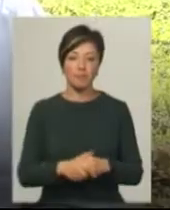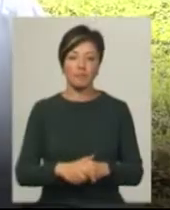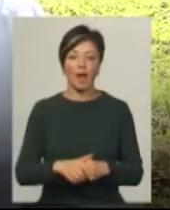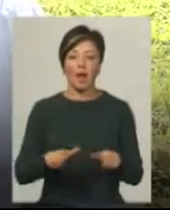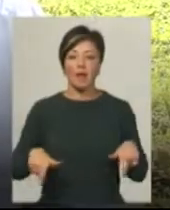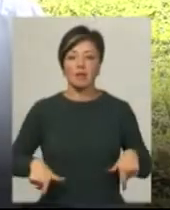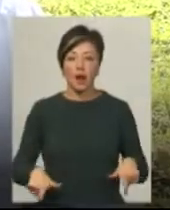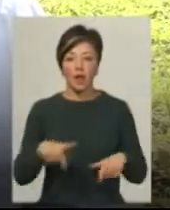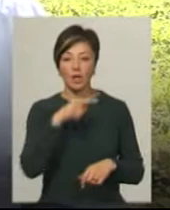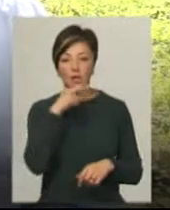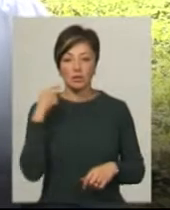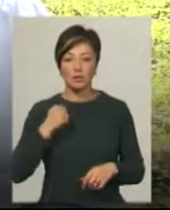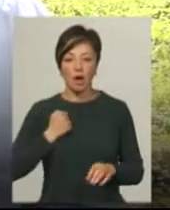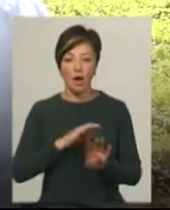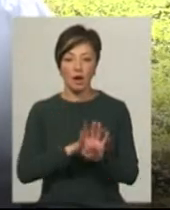Генерал російської армії,